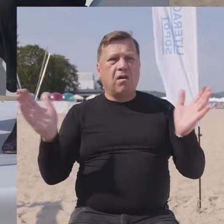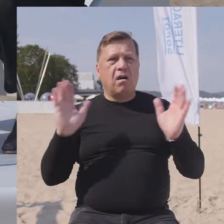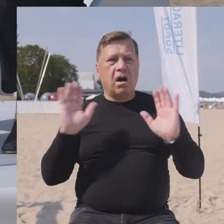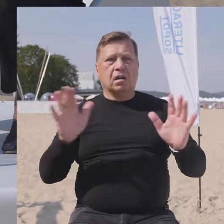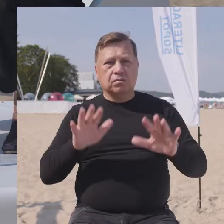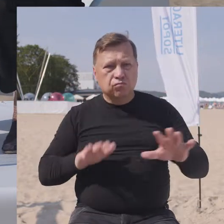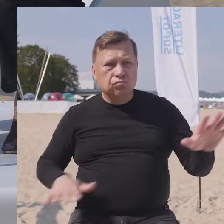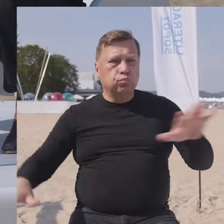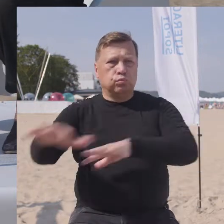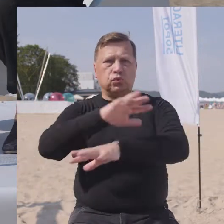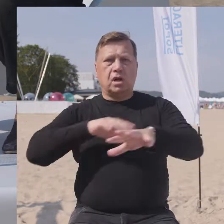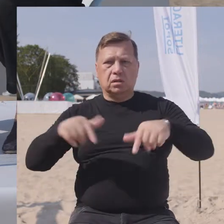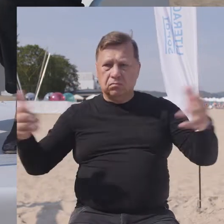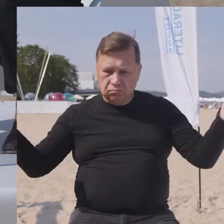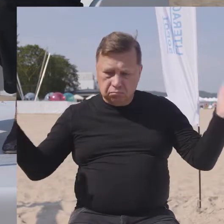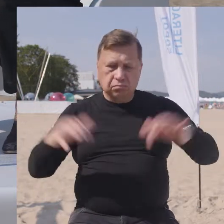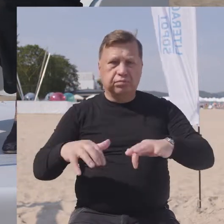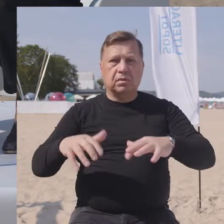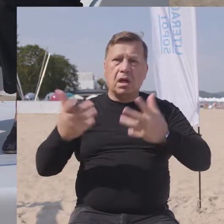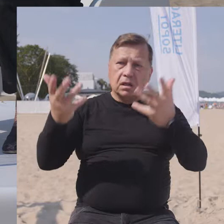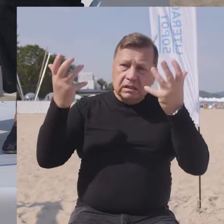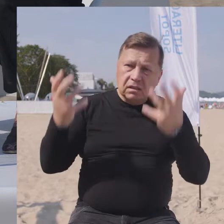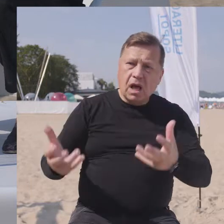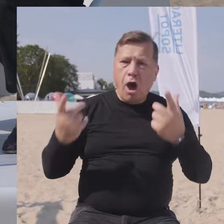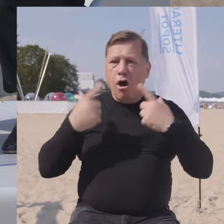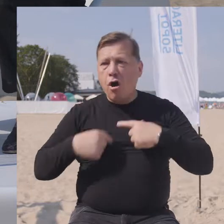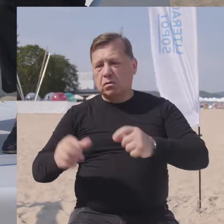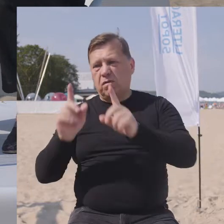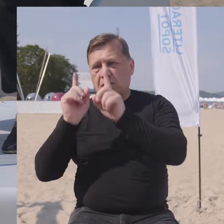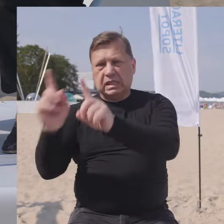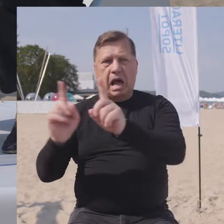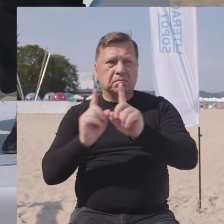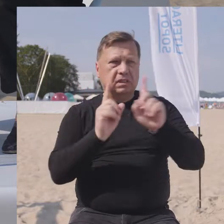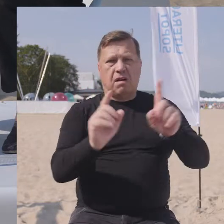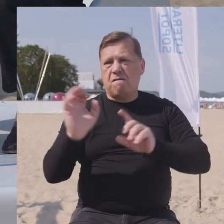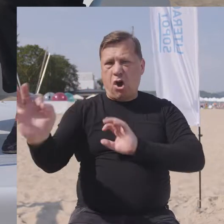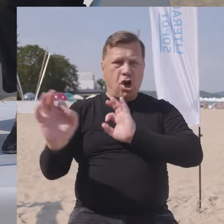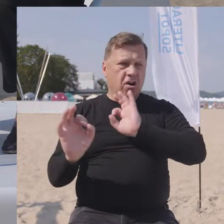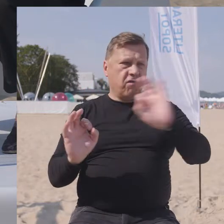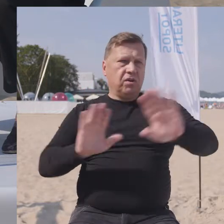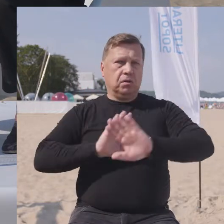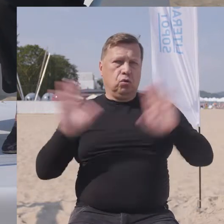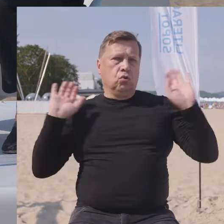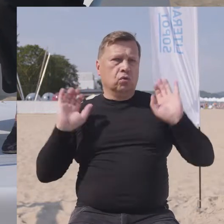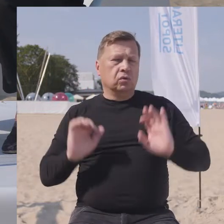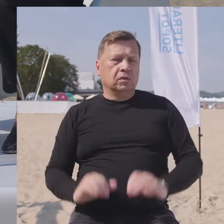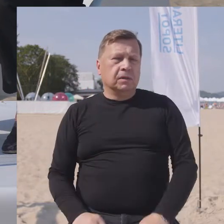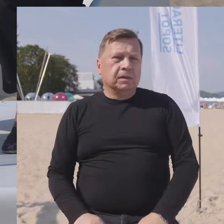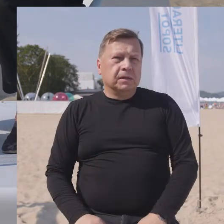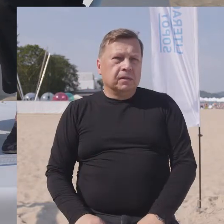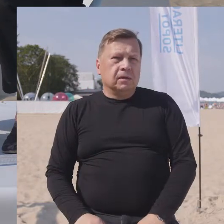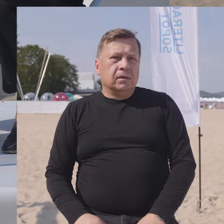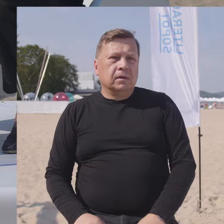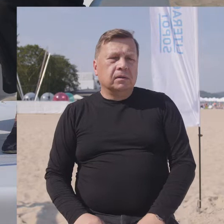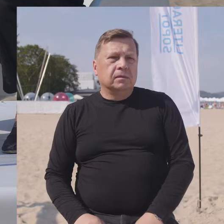otwartej przestrzeni do tego, żeby być taką osobą, jaką się chce być, jest niezbędna, żeby w